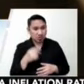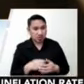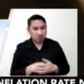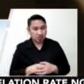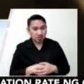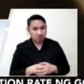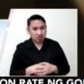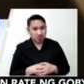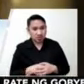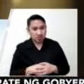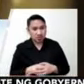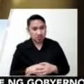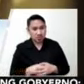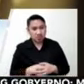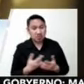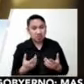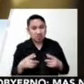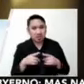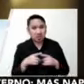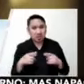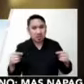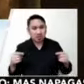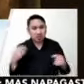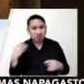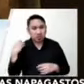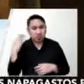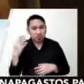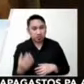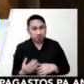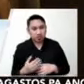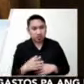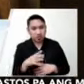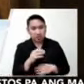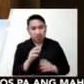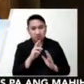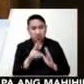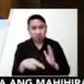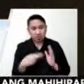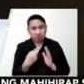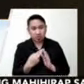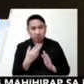ang Japanese official n panahon nga at Gag nito